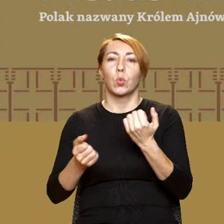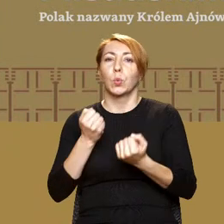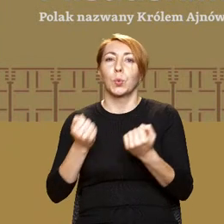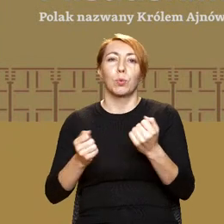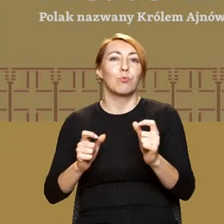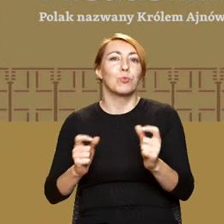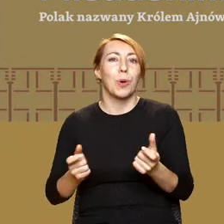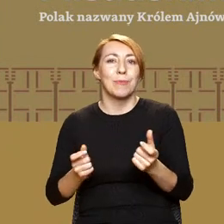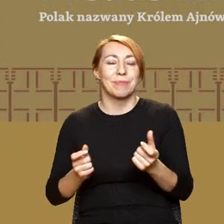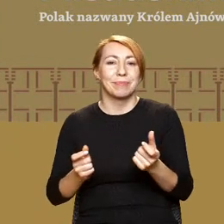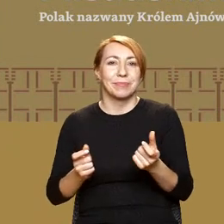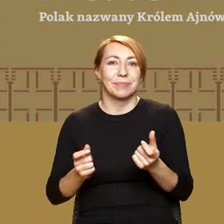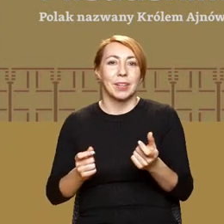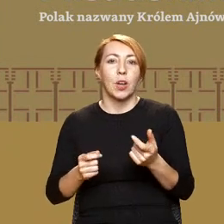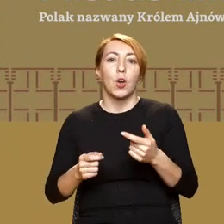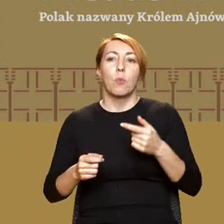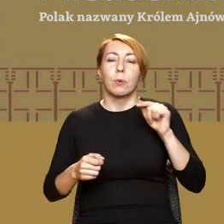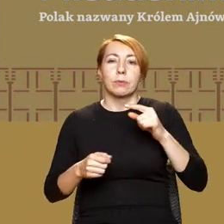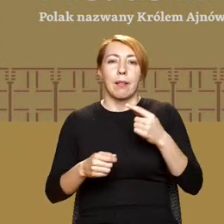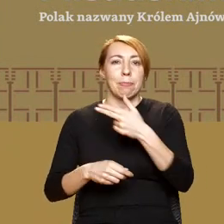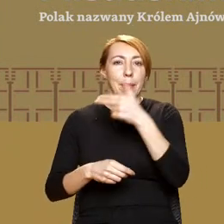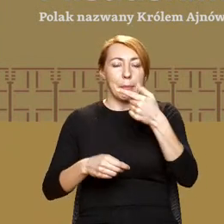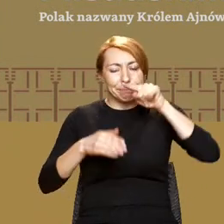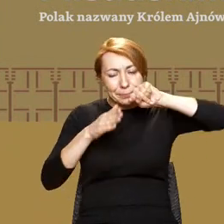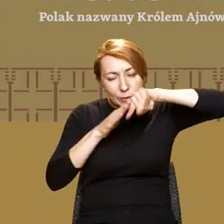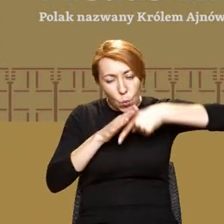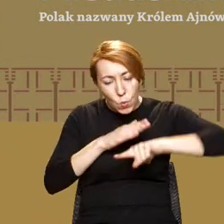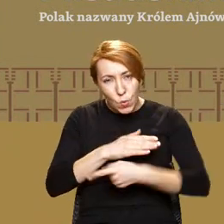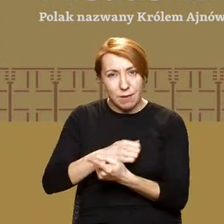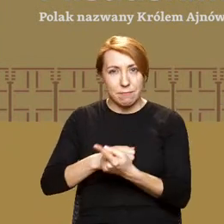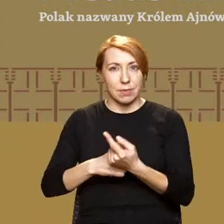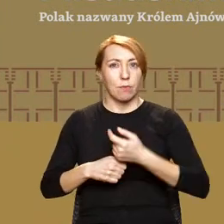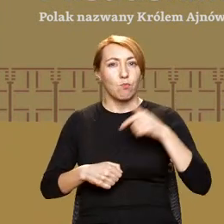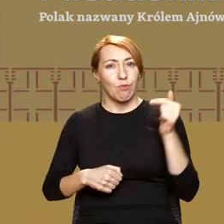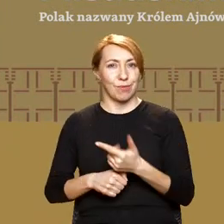zupełnie innym. Trzeba po prostu wgryźć się w temat. Trzeba